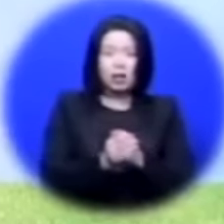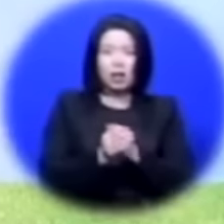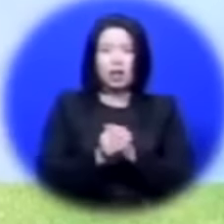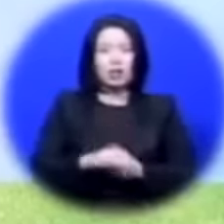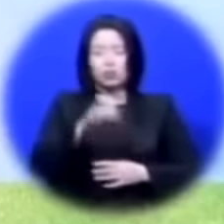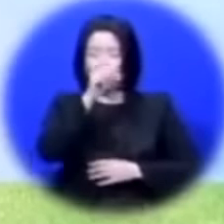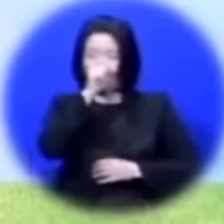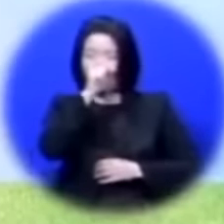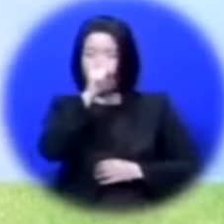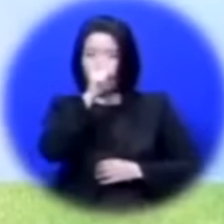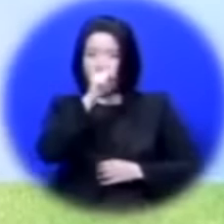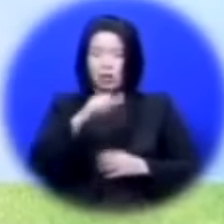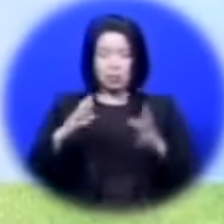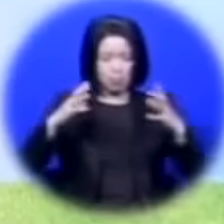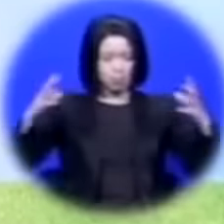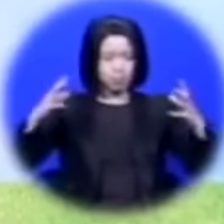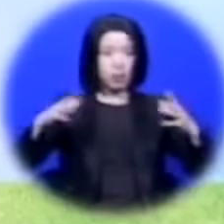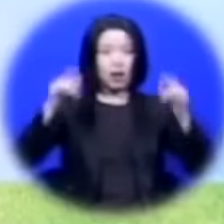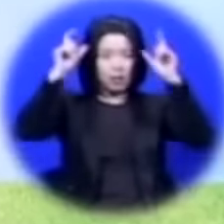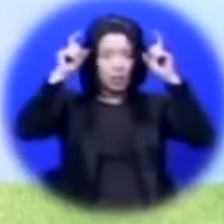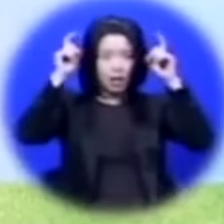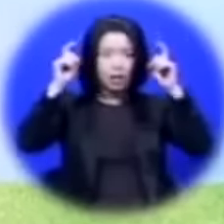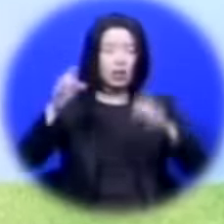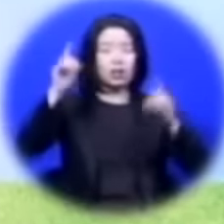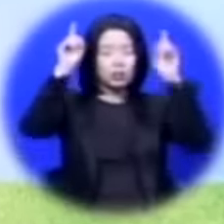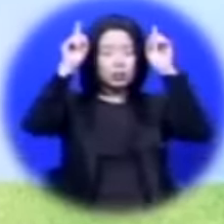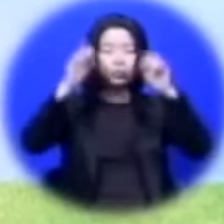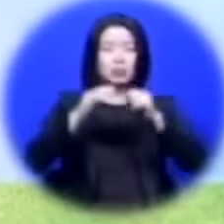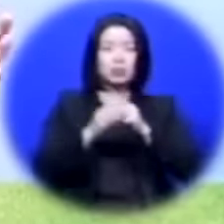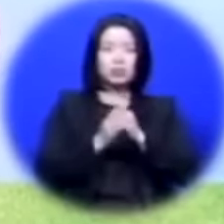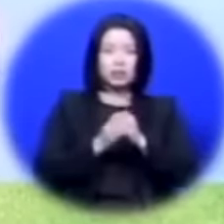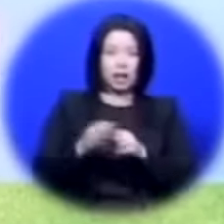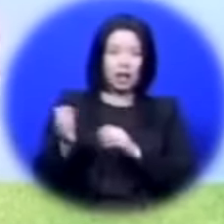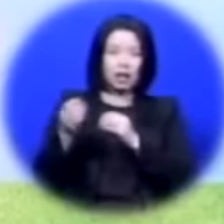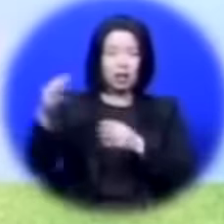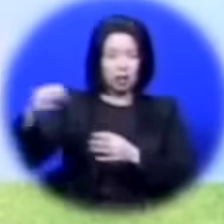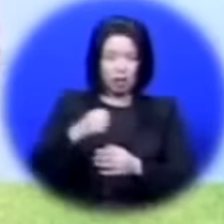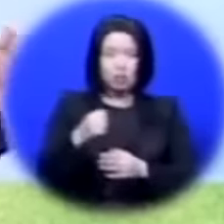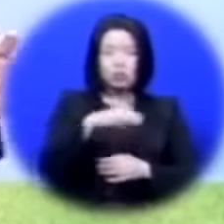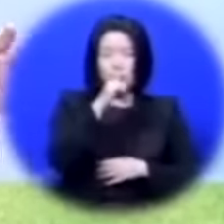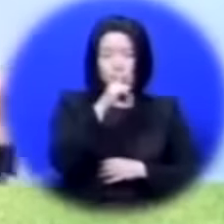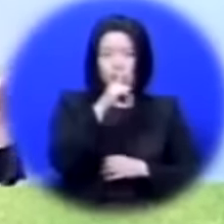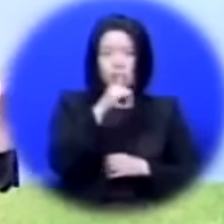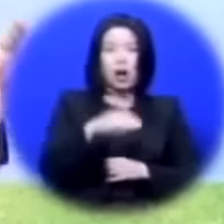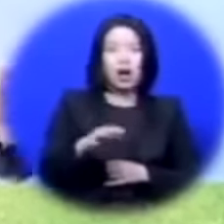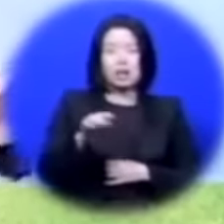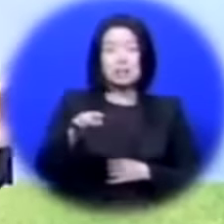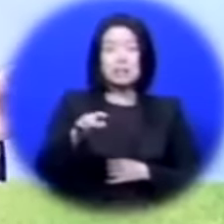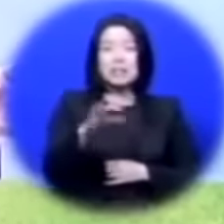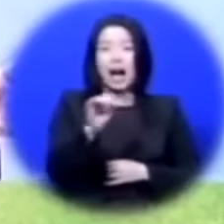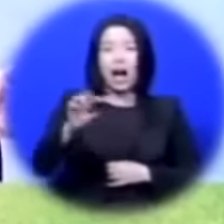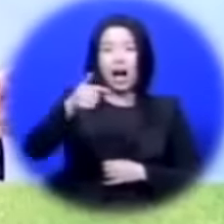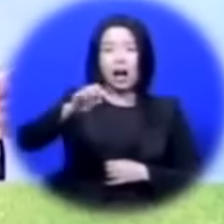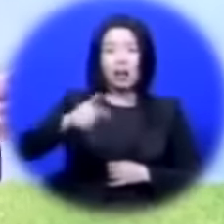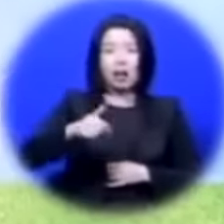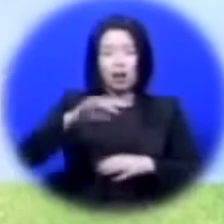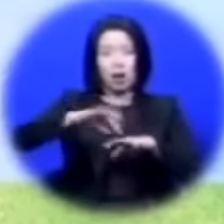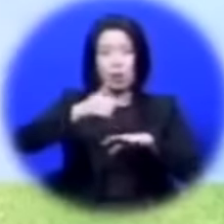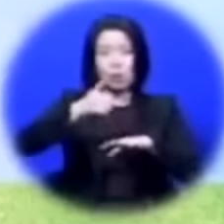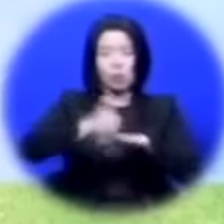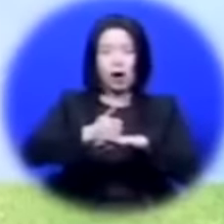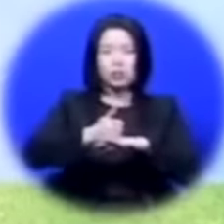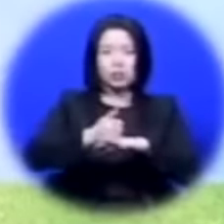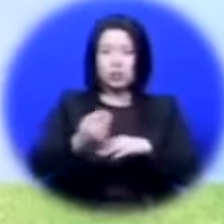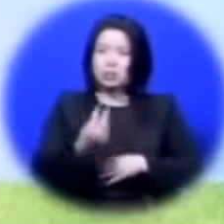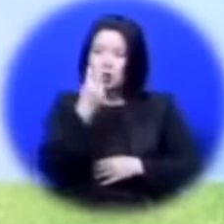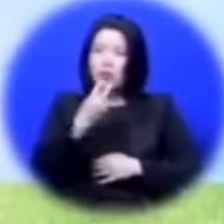살려서 가지고 오고 그리고 각이라고 하는 아말렉의 왕은 그냥 생포해 가지고 포로로